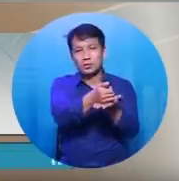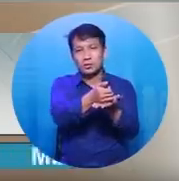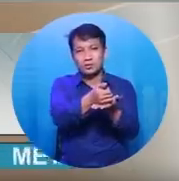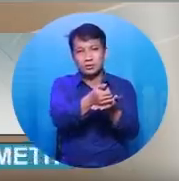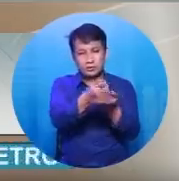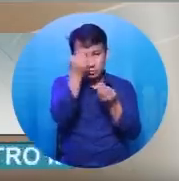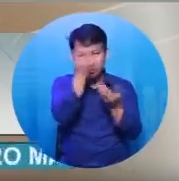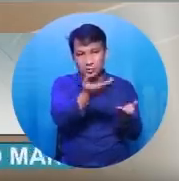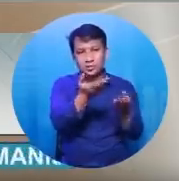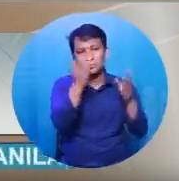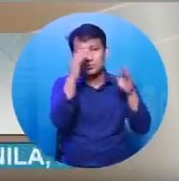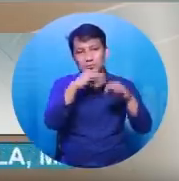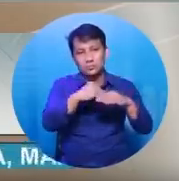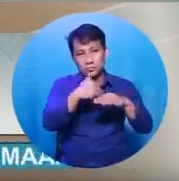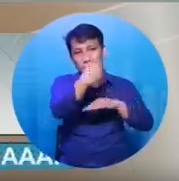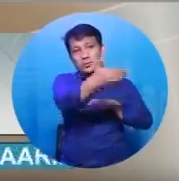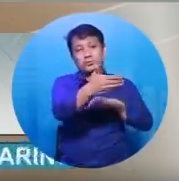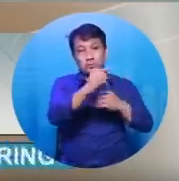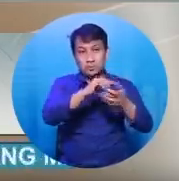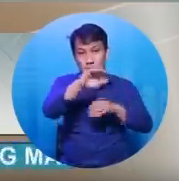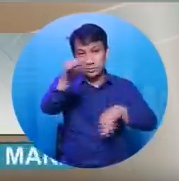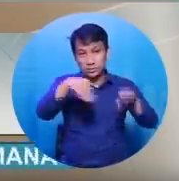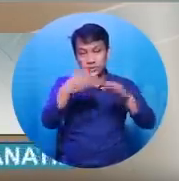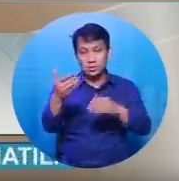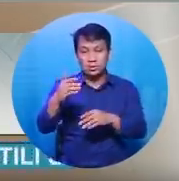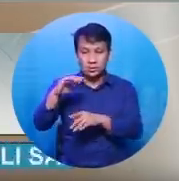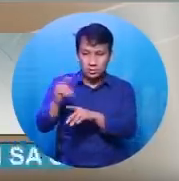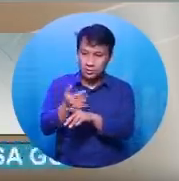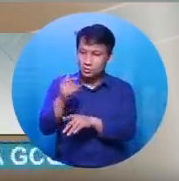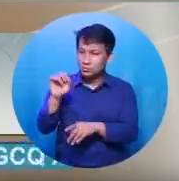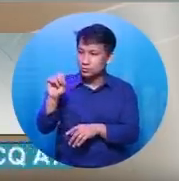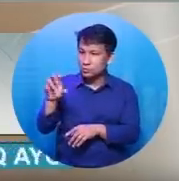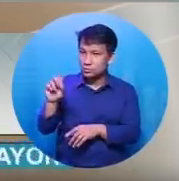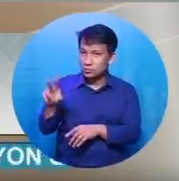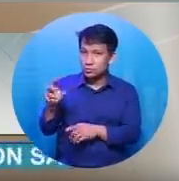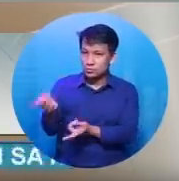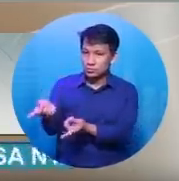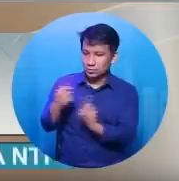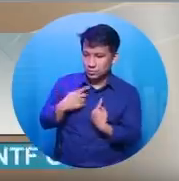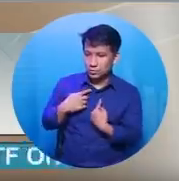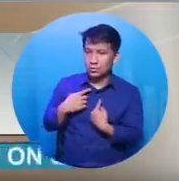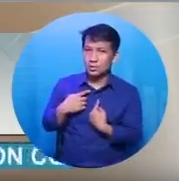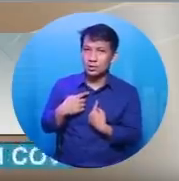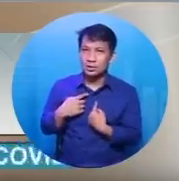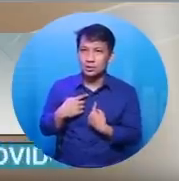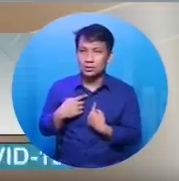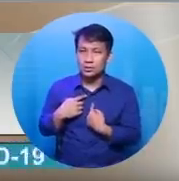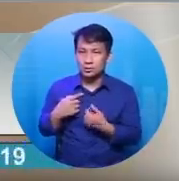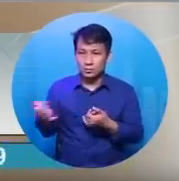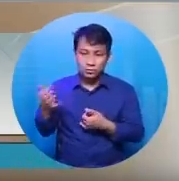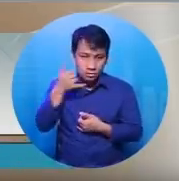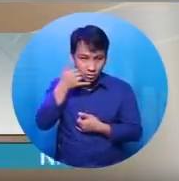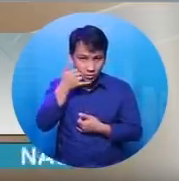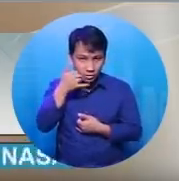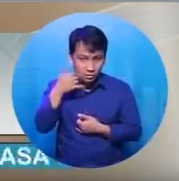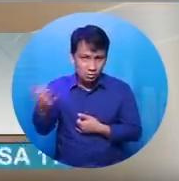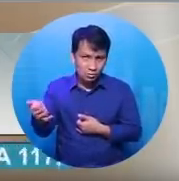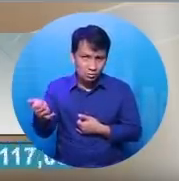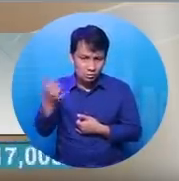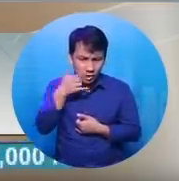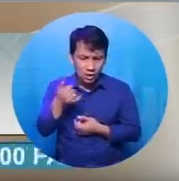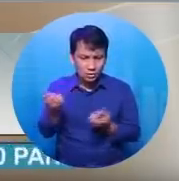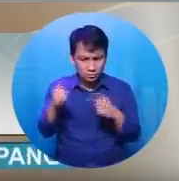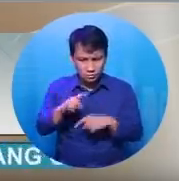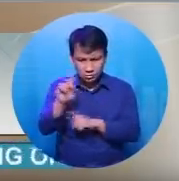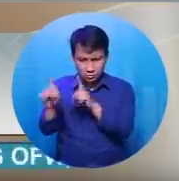si worker. Okay. Then July 12 po nag-reply sila, tinawagan si sponsor kung ano po